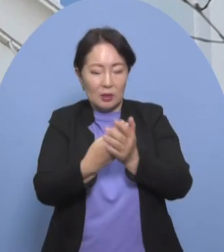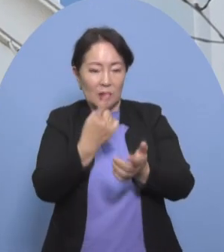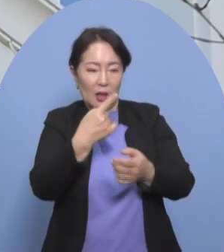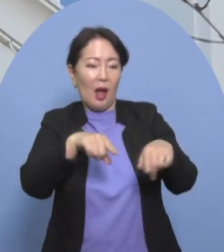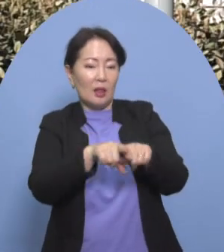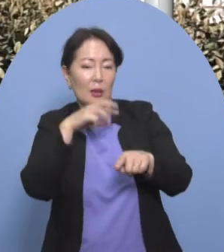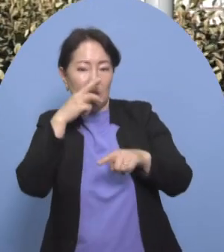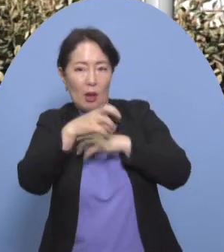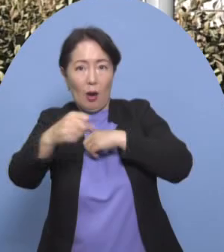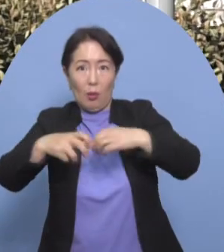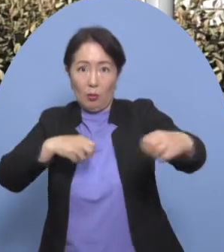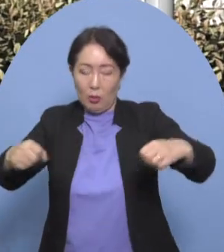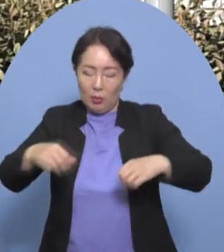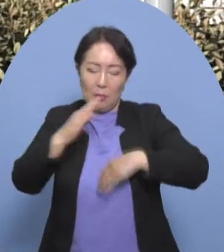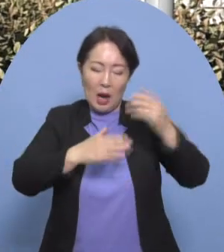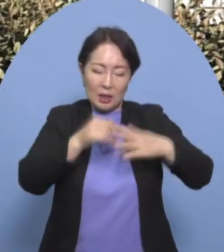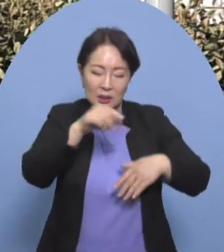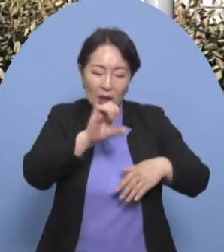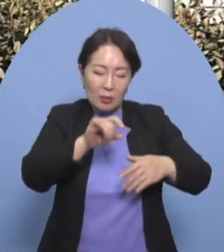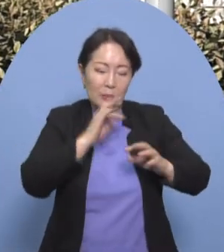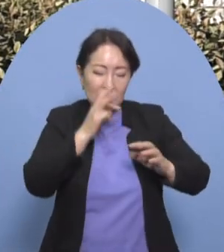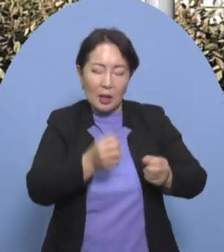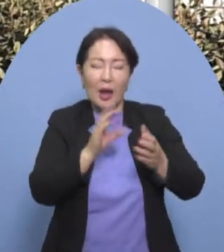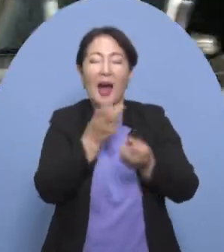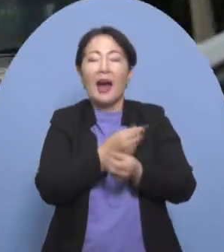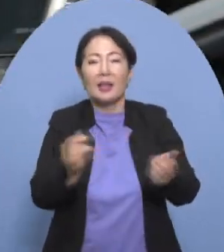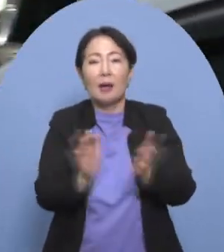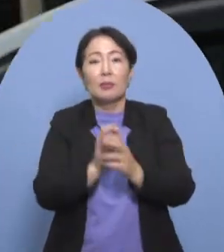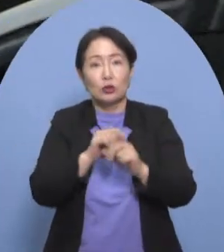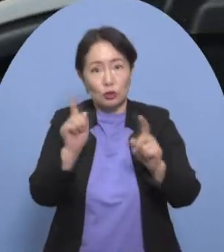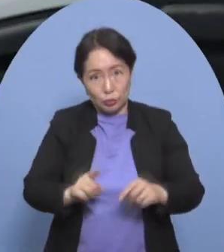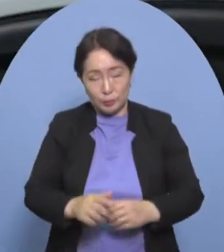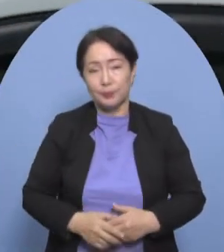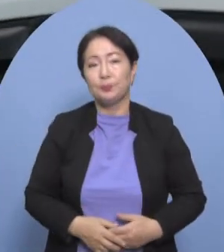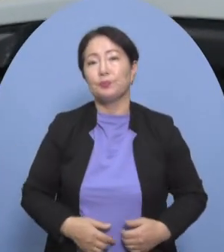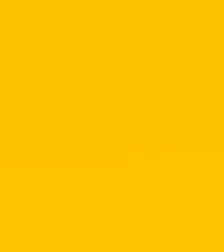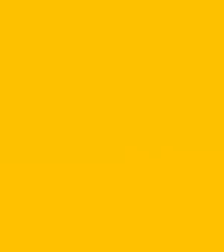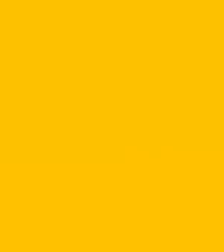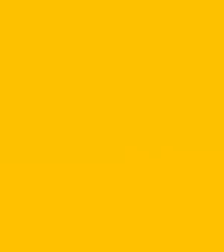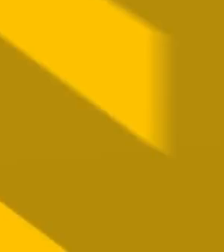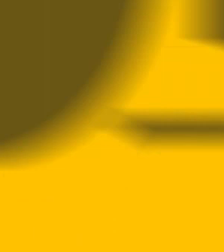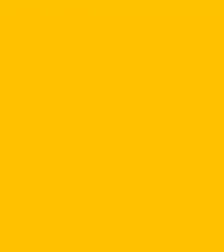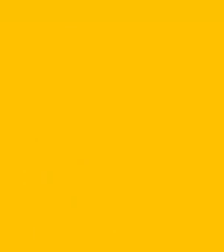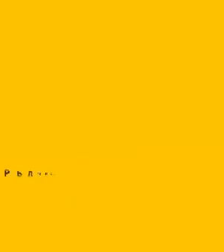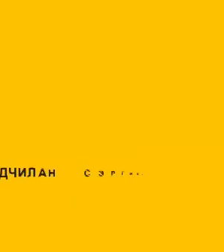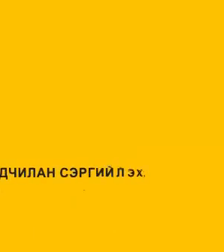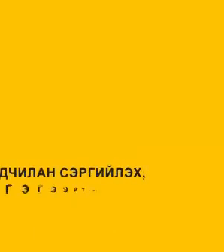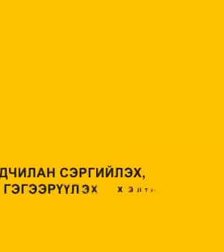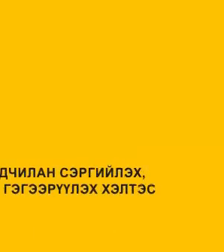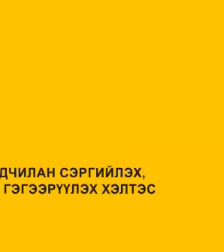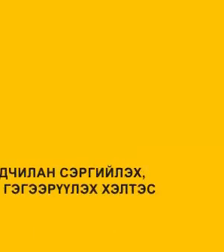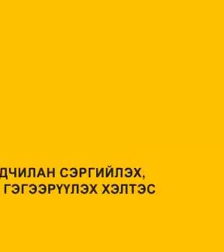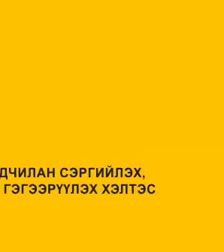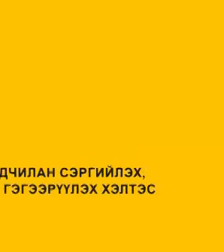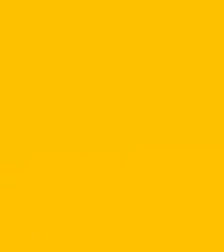их сурвалжаас мэдээлэл авах, барилгын салбарт гарч болох эрсдлийг арилгах чиглэлээр хамтран ажиллахаар тохиролцлоо. Гомдол мэдээлэл хүлээн авах